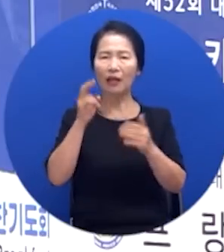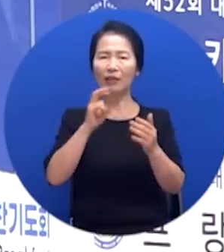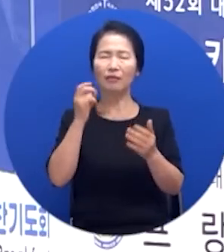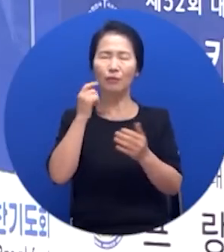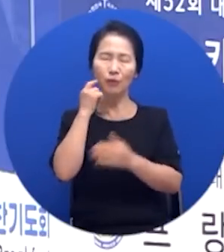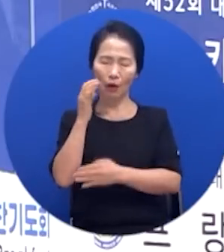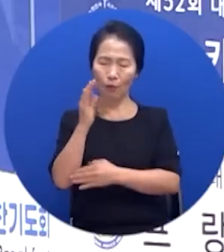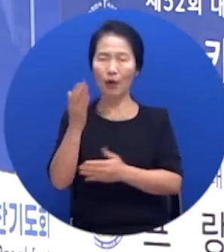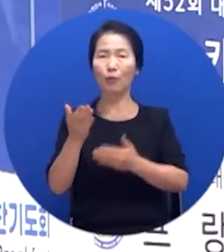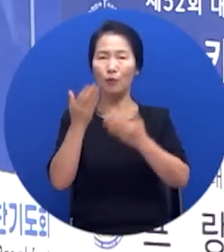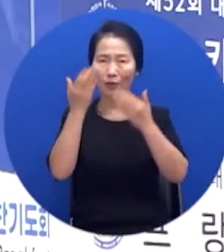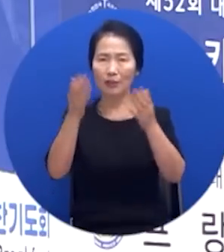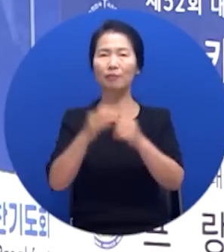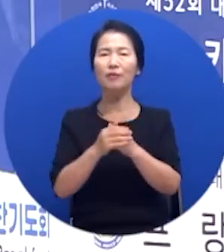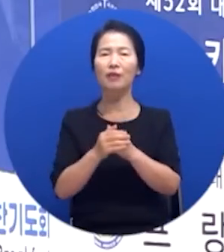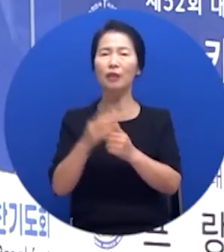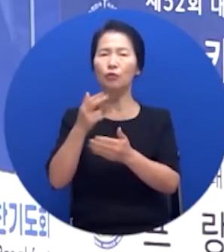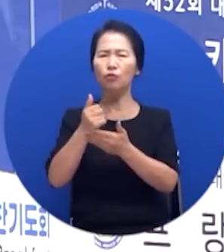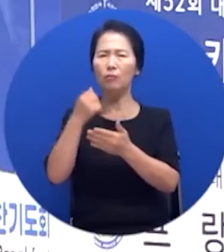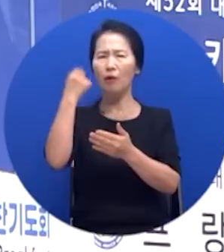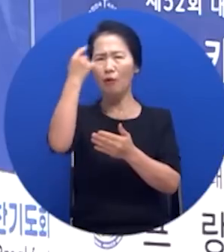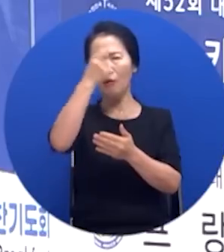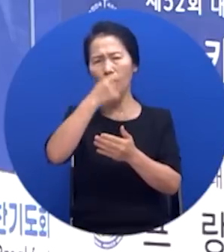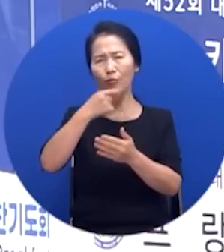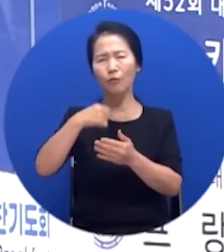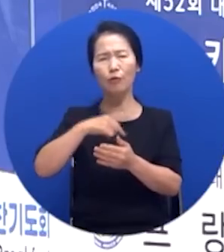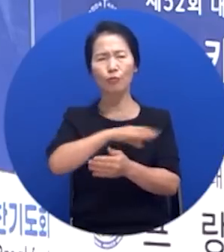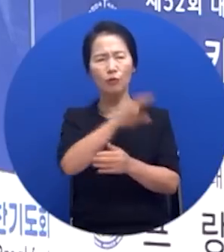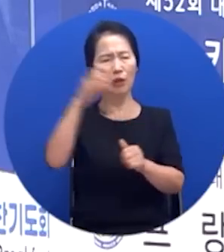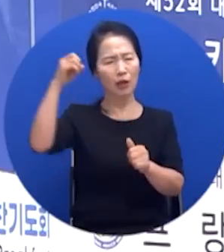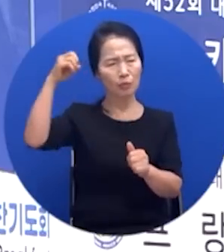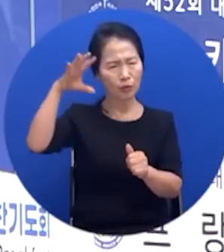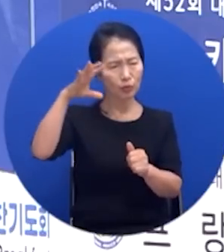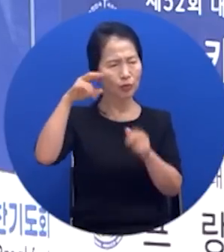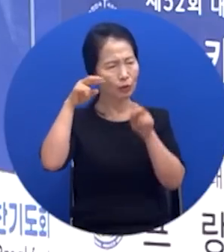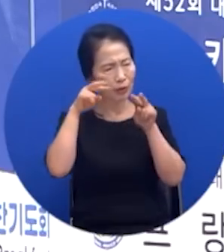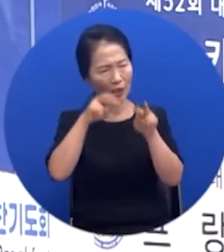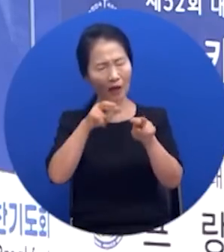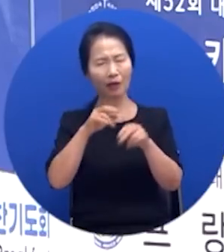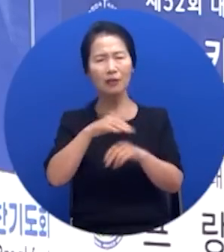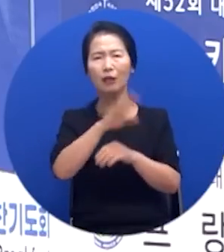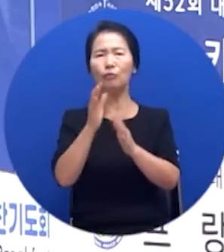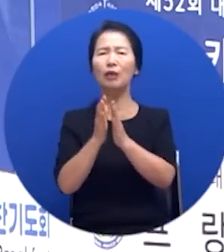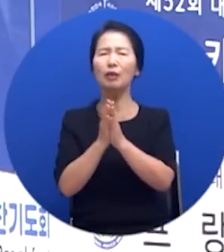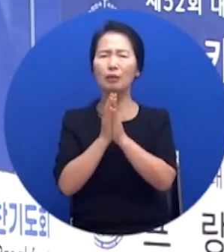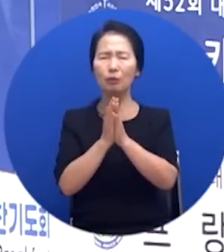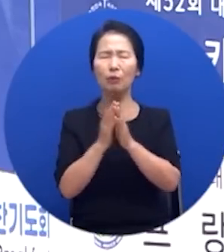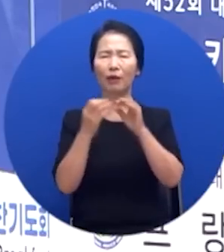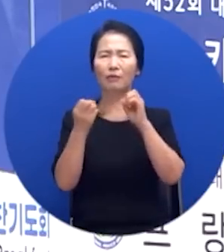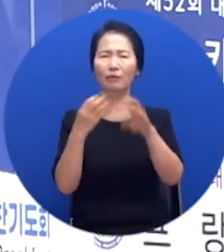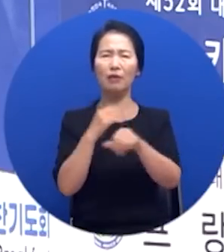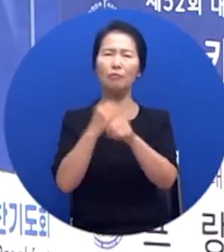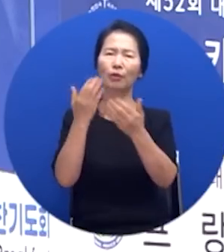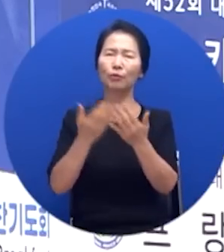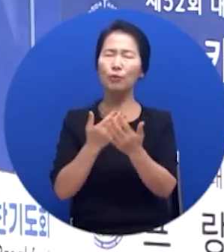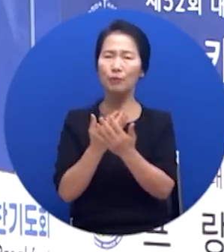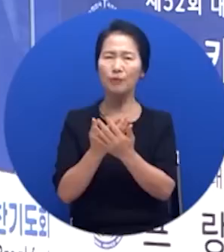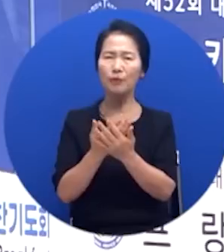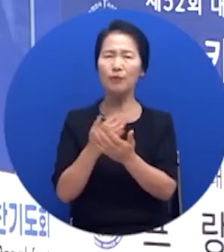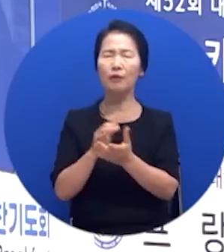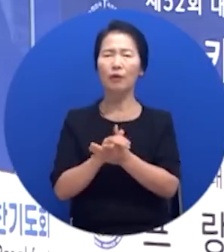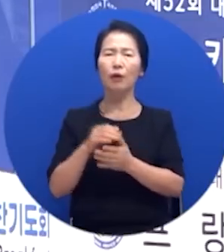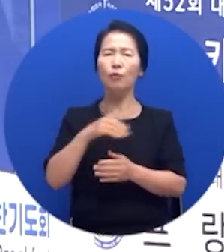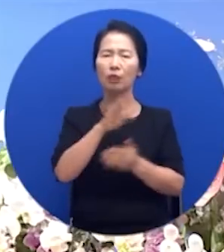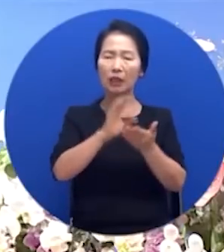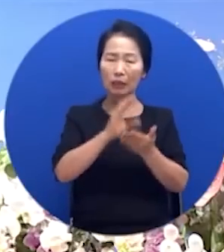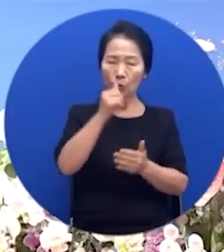영광을 올립니다. 주님의 얼굴을 저희에게 비추시고 향하사 저희의 기도에 응답하여 주시옵소서. 우리를